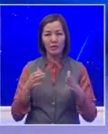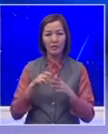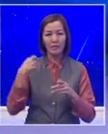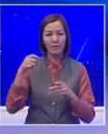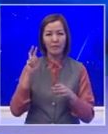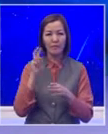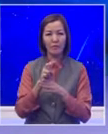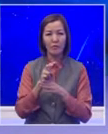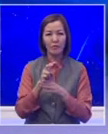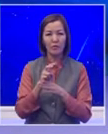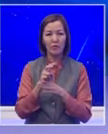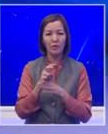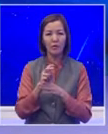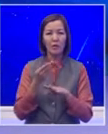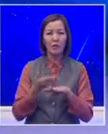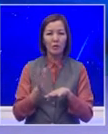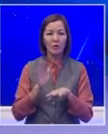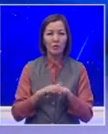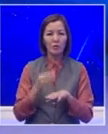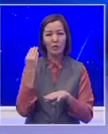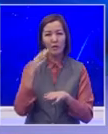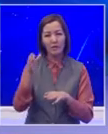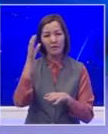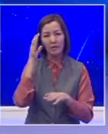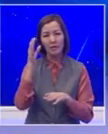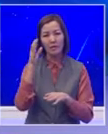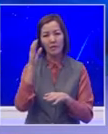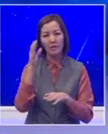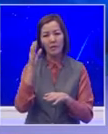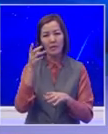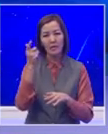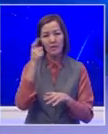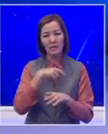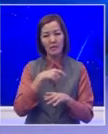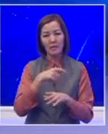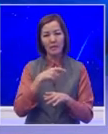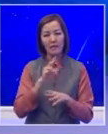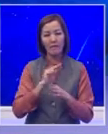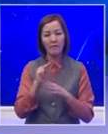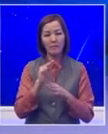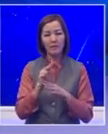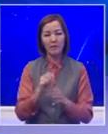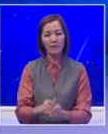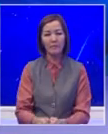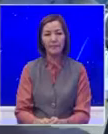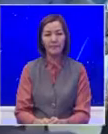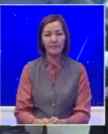на встрече педагогов которые несут тяжелый груз качественного образования и сознательного воспитания